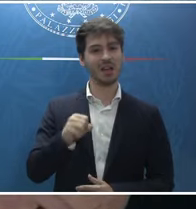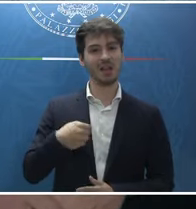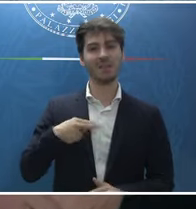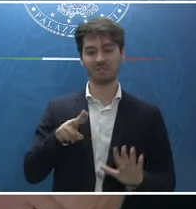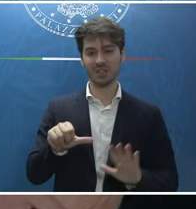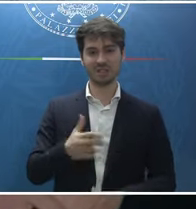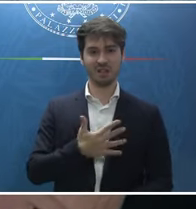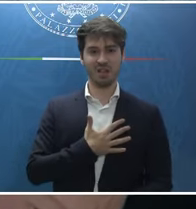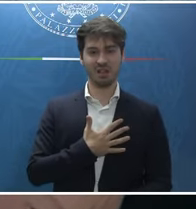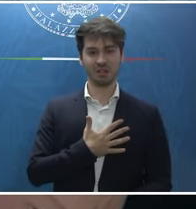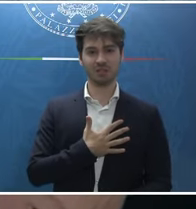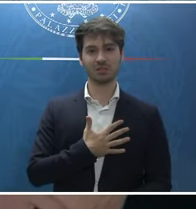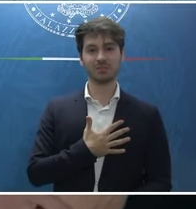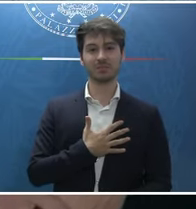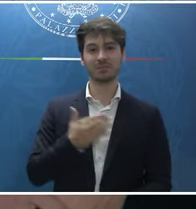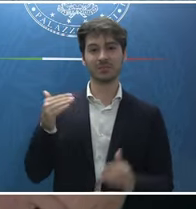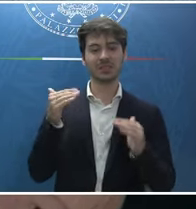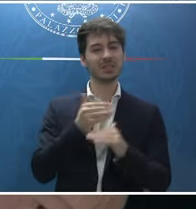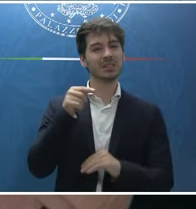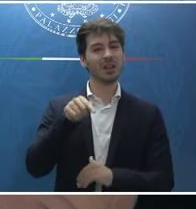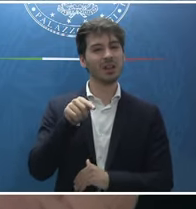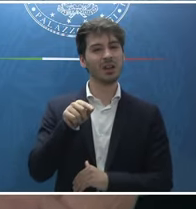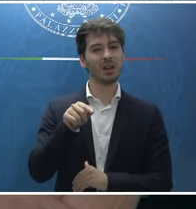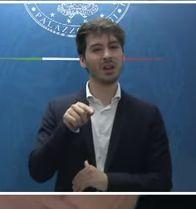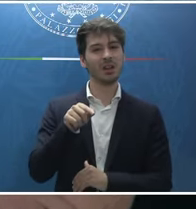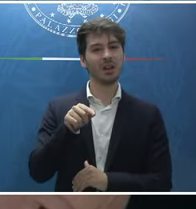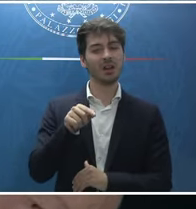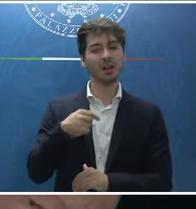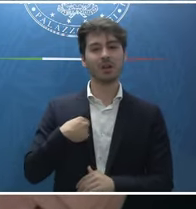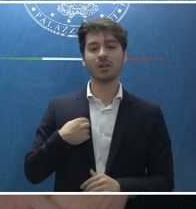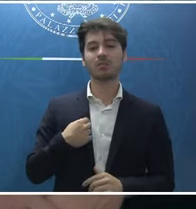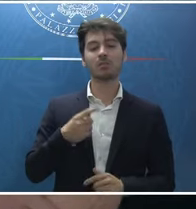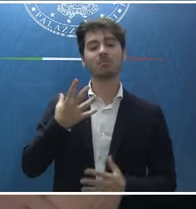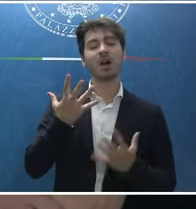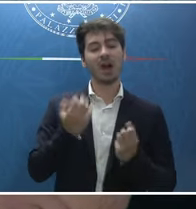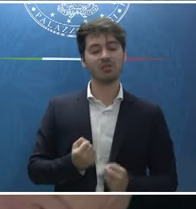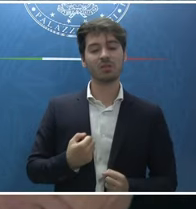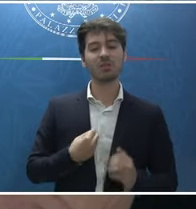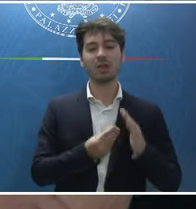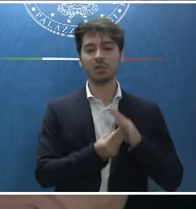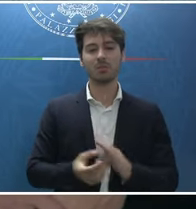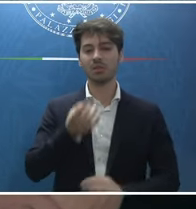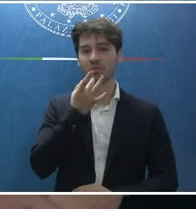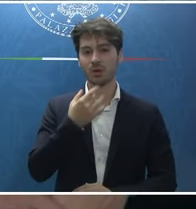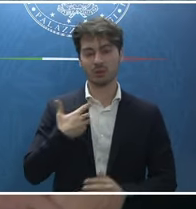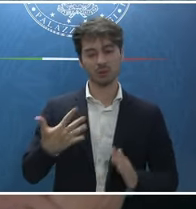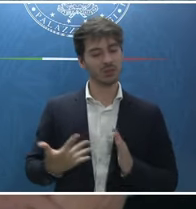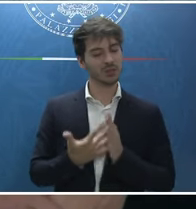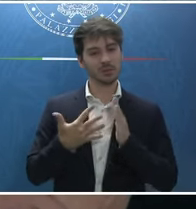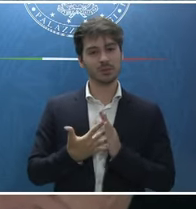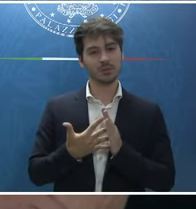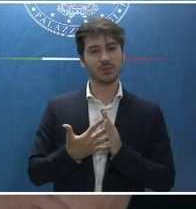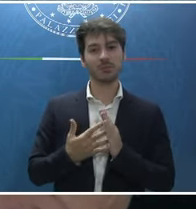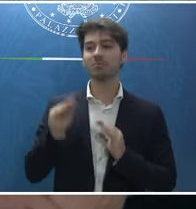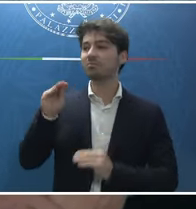anni. Quella sera fu così tosto ammettere la mia situazione di tossicodipendenza. Chiedere aiuto